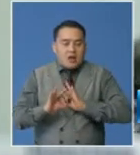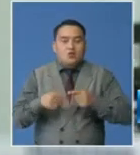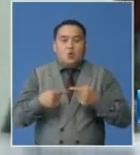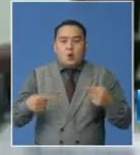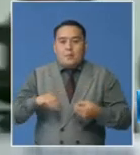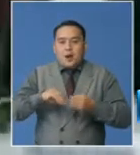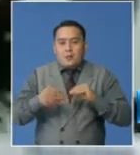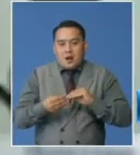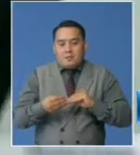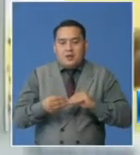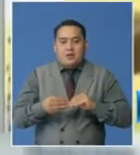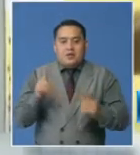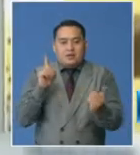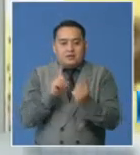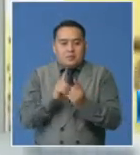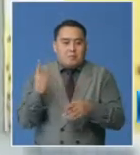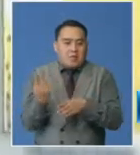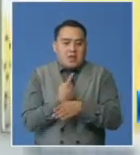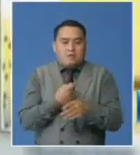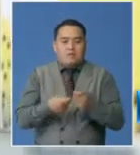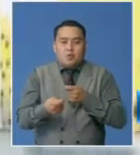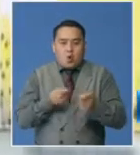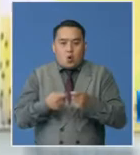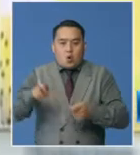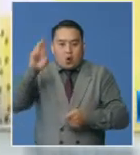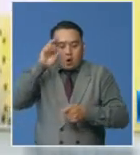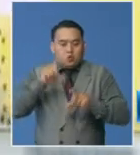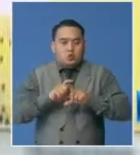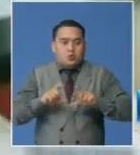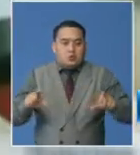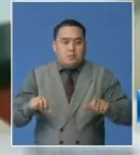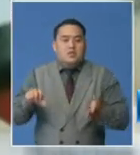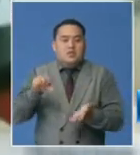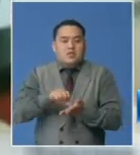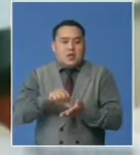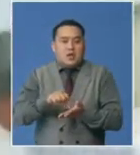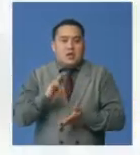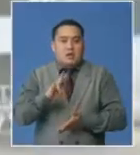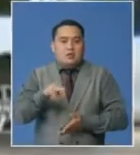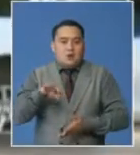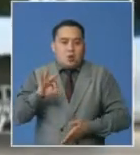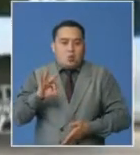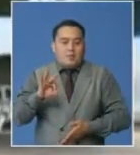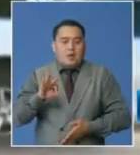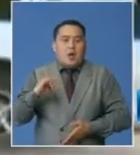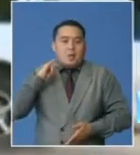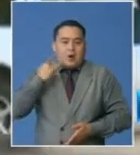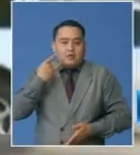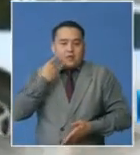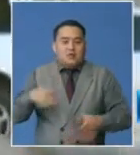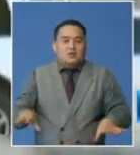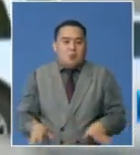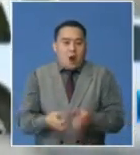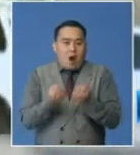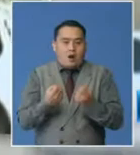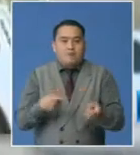другие проблемы удается на встречах с первыми руководителями госучреждений и представителями НПО. Павлодарские спасатели